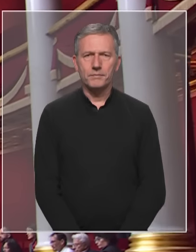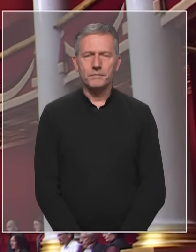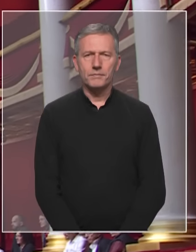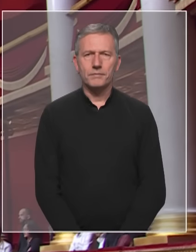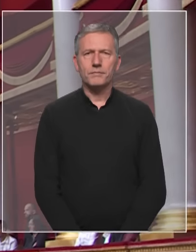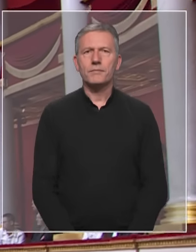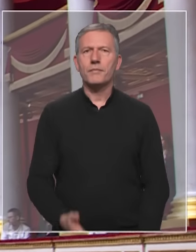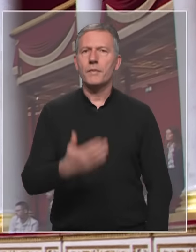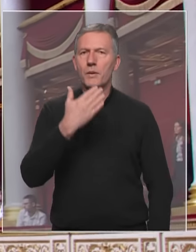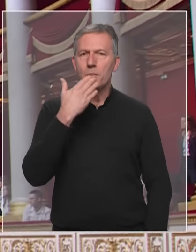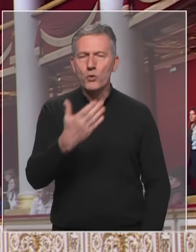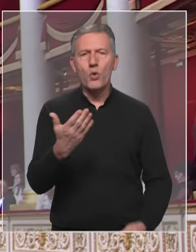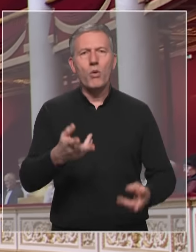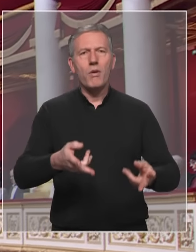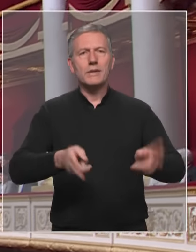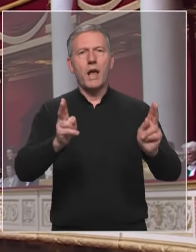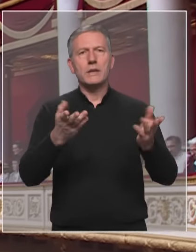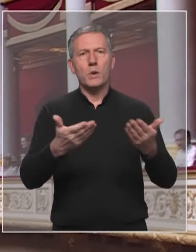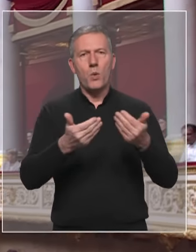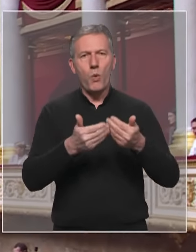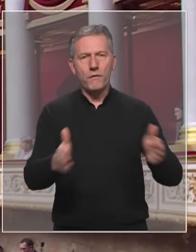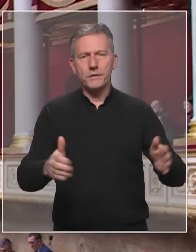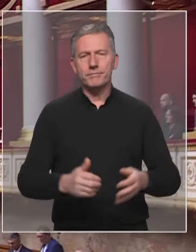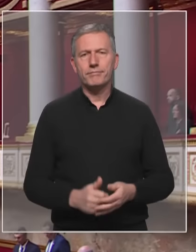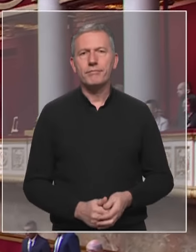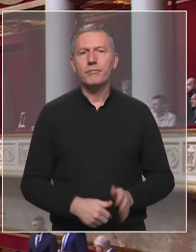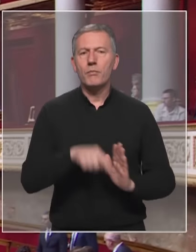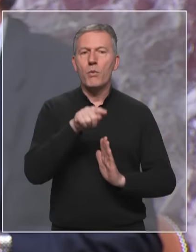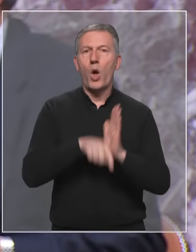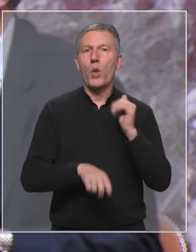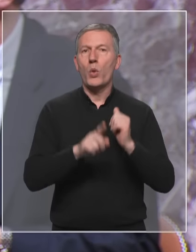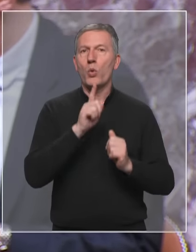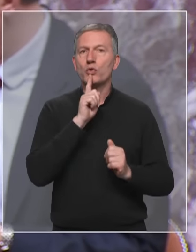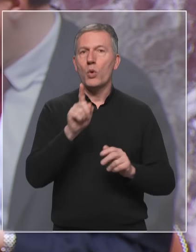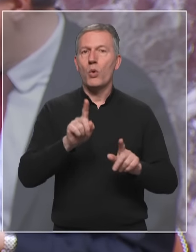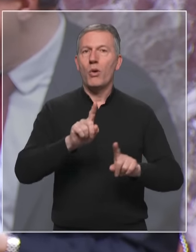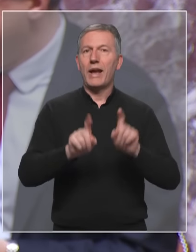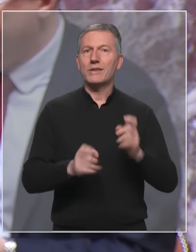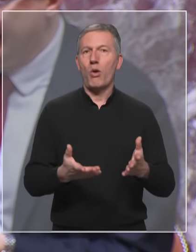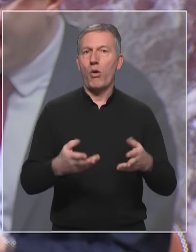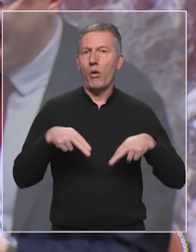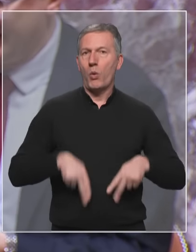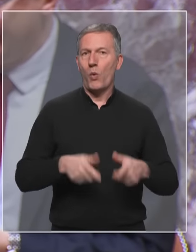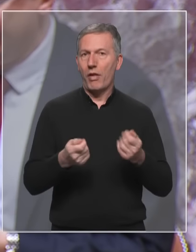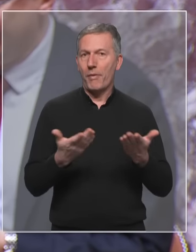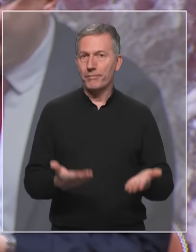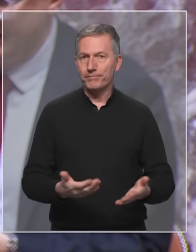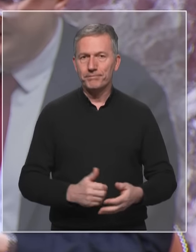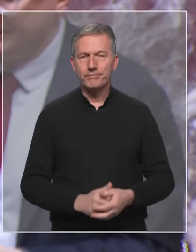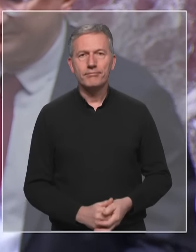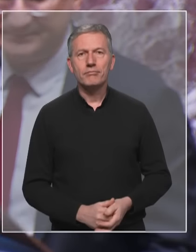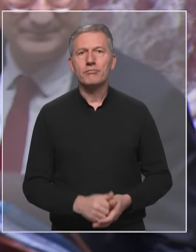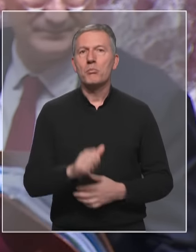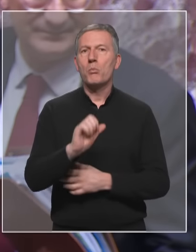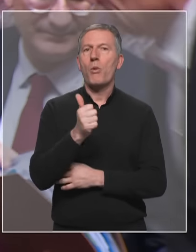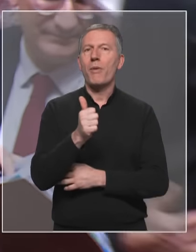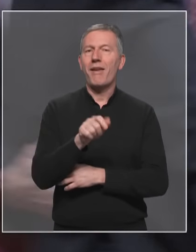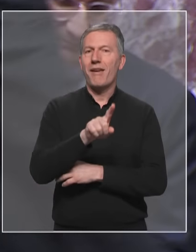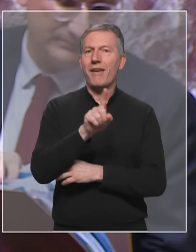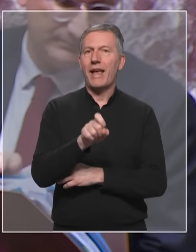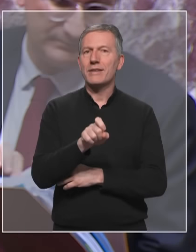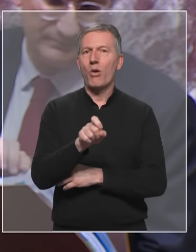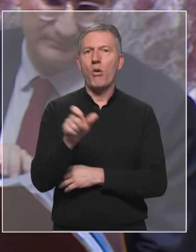tous. La séance est ouverte. L'ordre du jour appelle les questions au gouvernement. La première va être posée